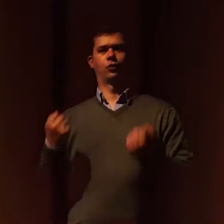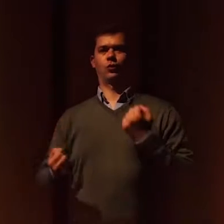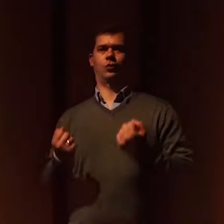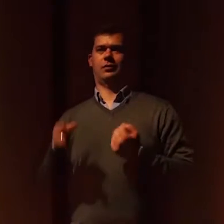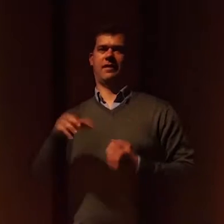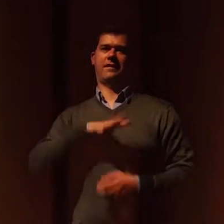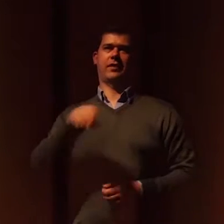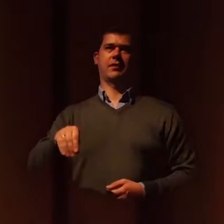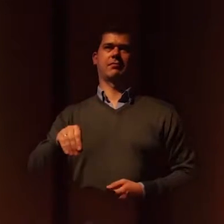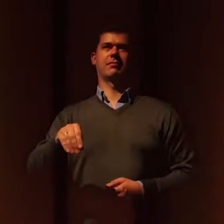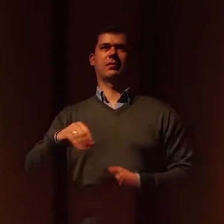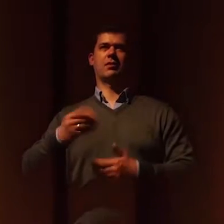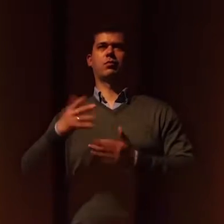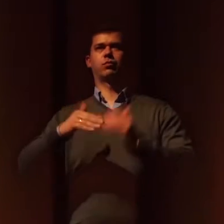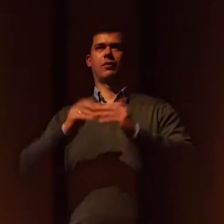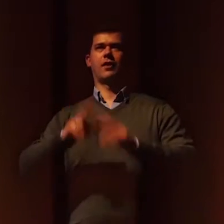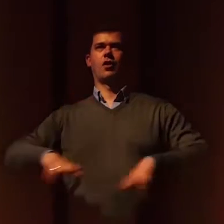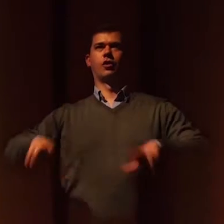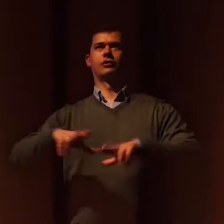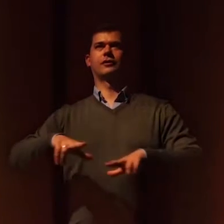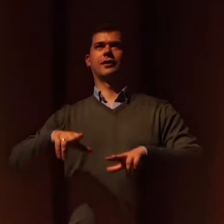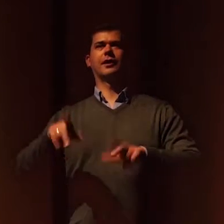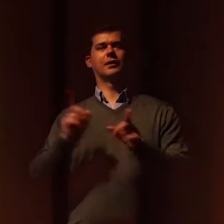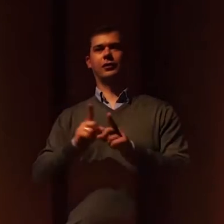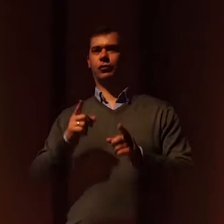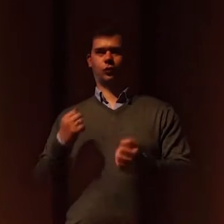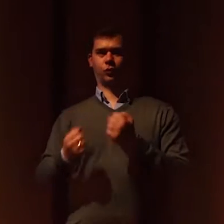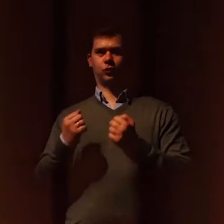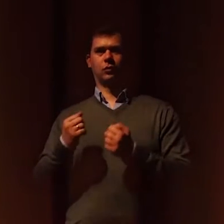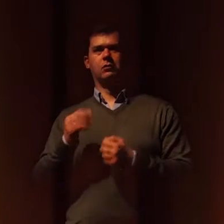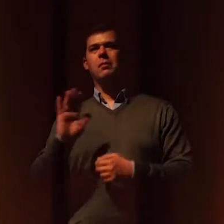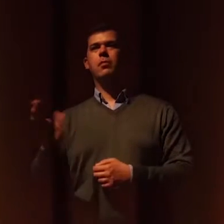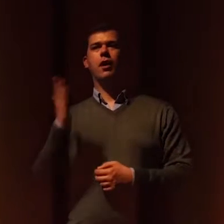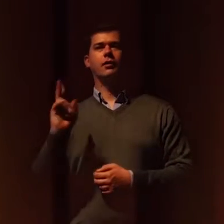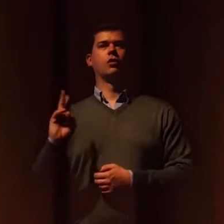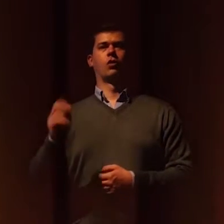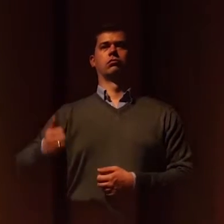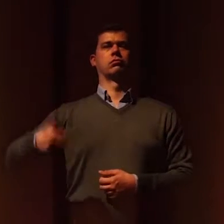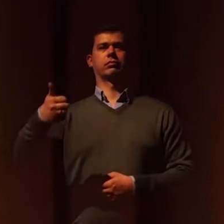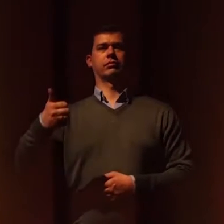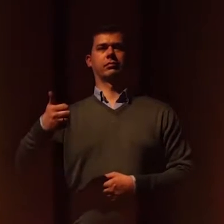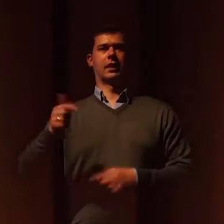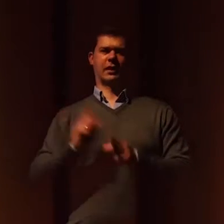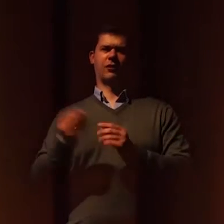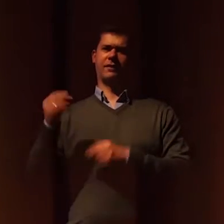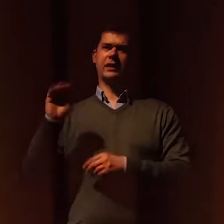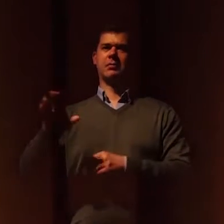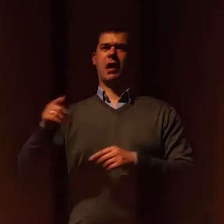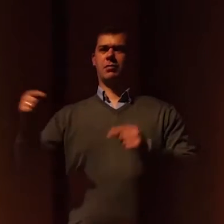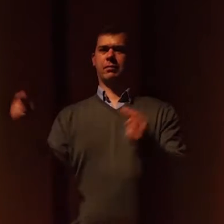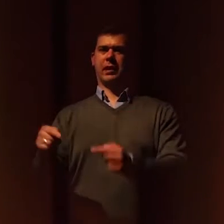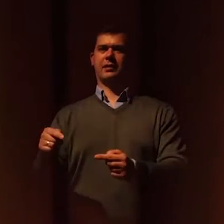trudniejszej trudniej może wyłaniane też reprezentacji większej liczbie konfliktów które zwłaszcza